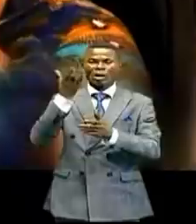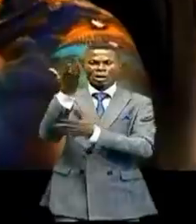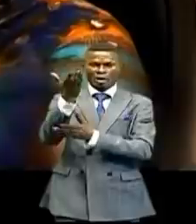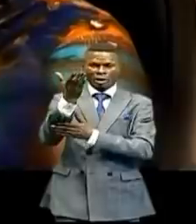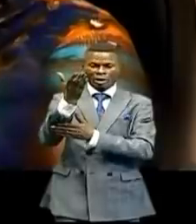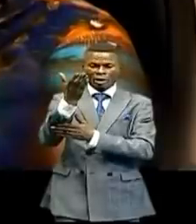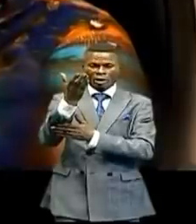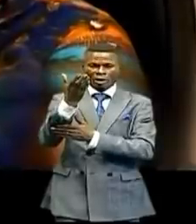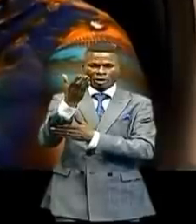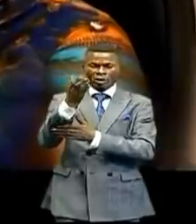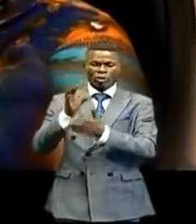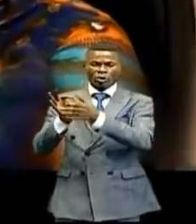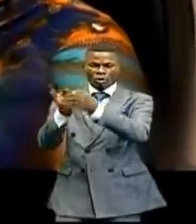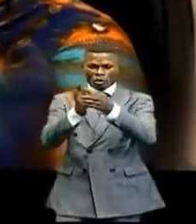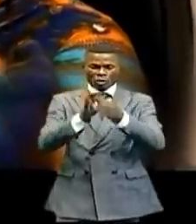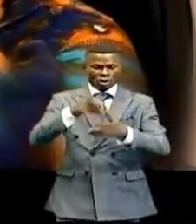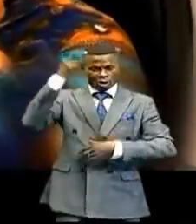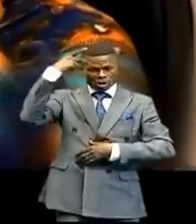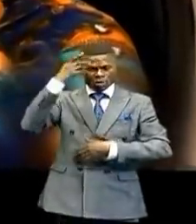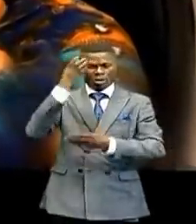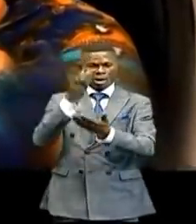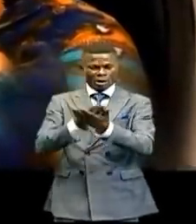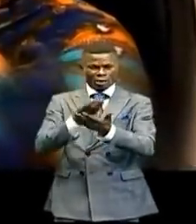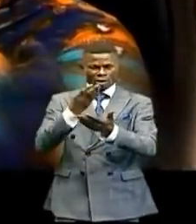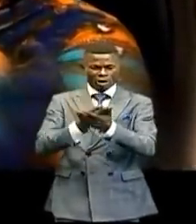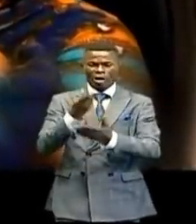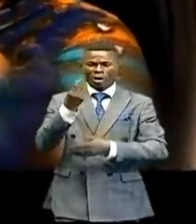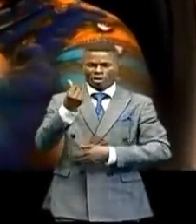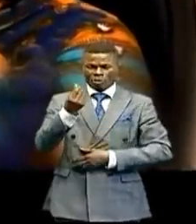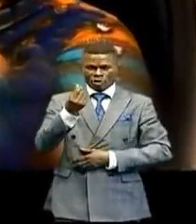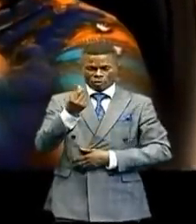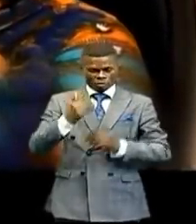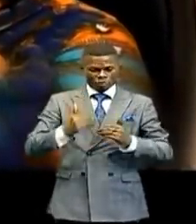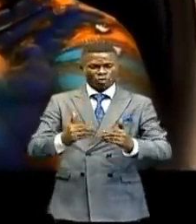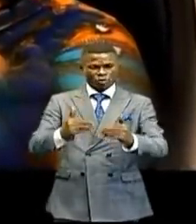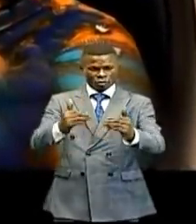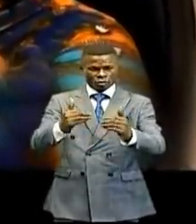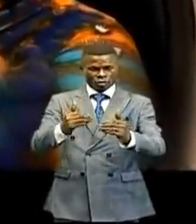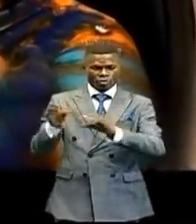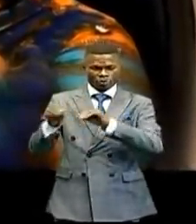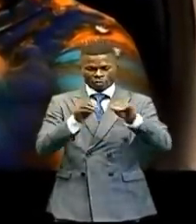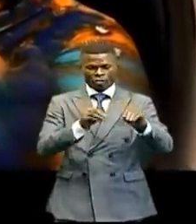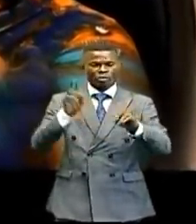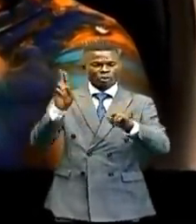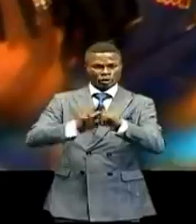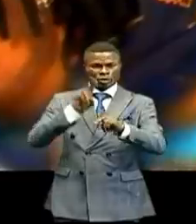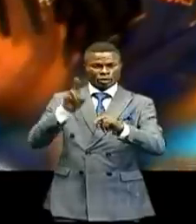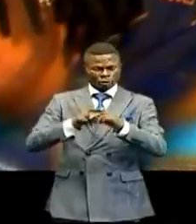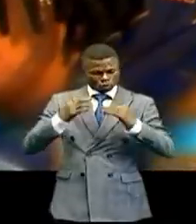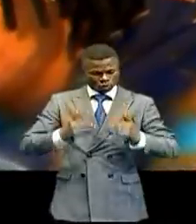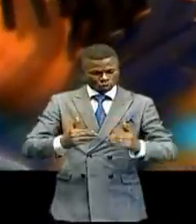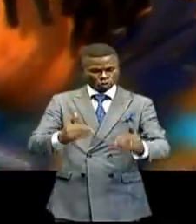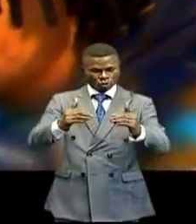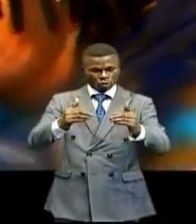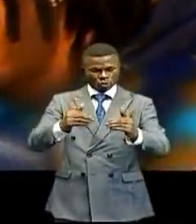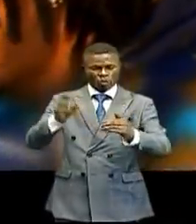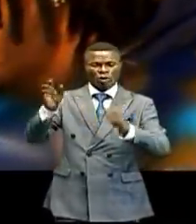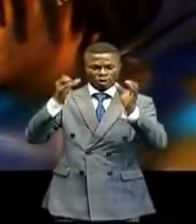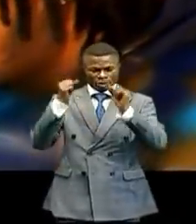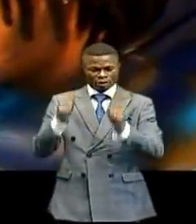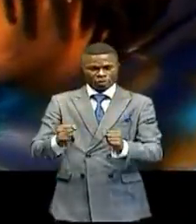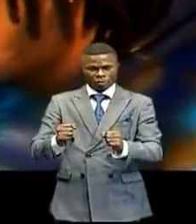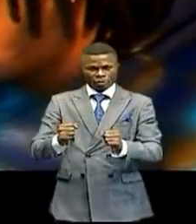le maintien de la coordination de politique budgétaire et monétaire en cours, la mise en application continue du pacte de